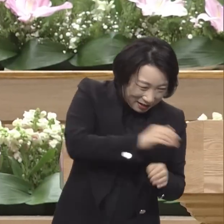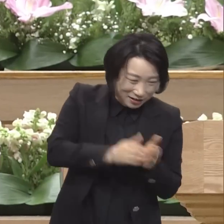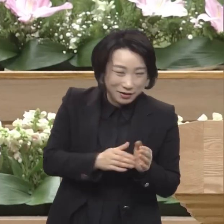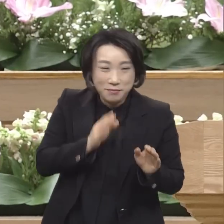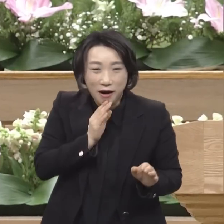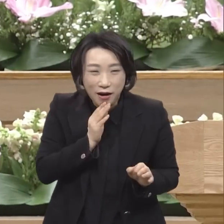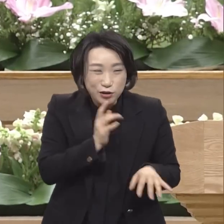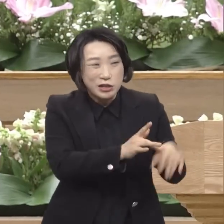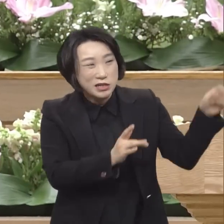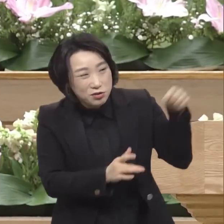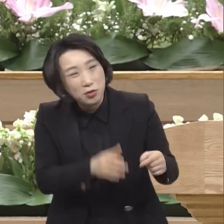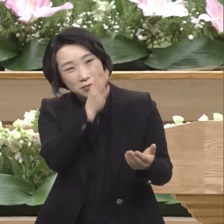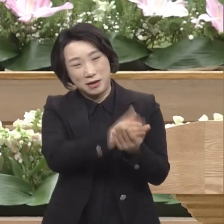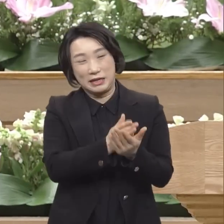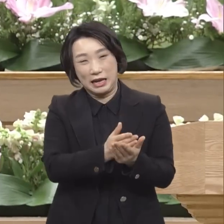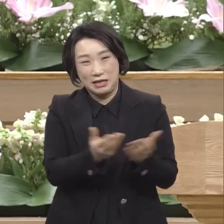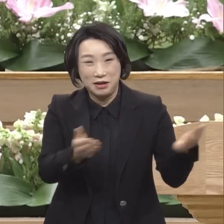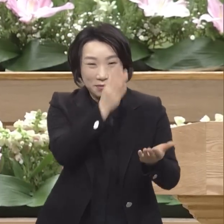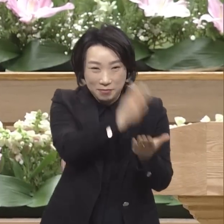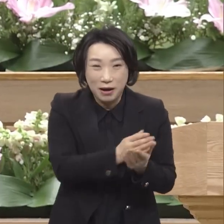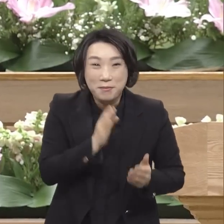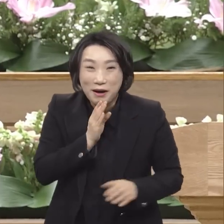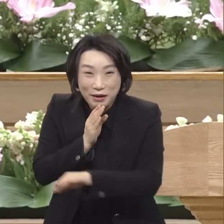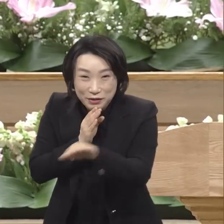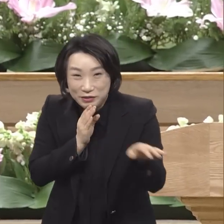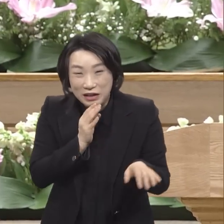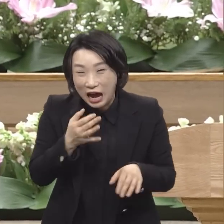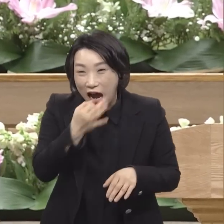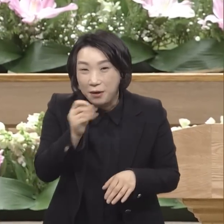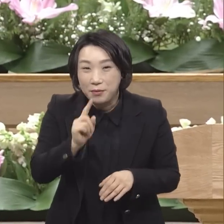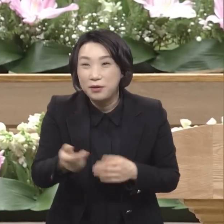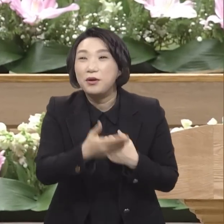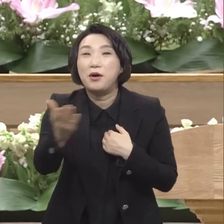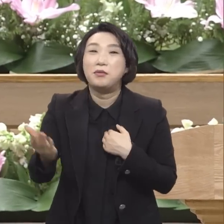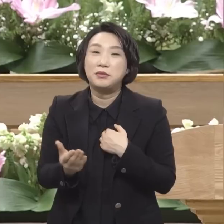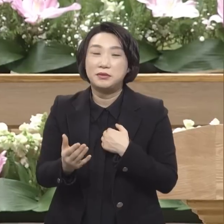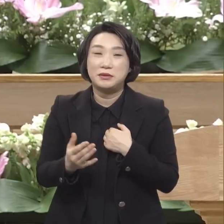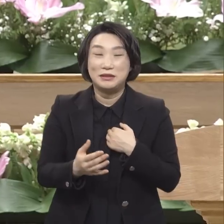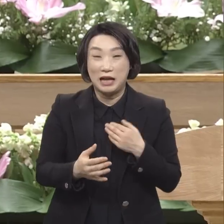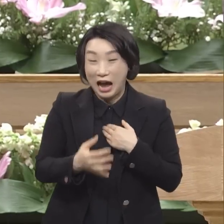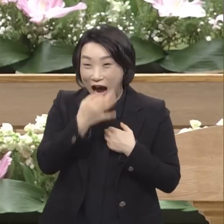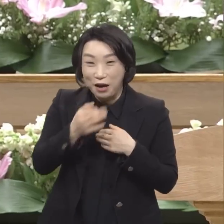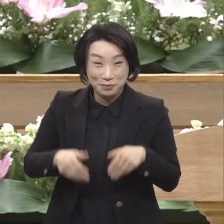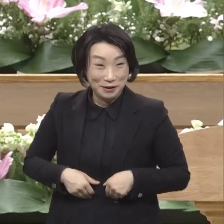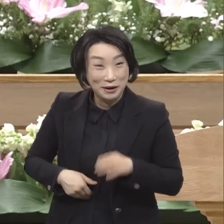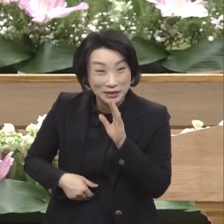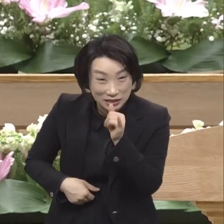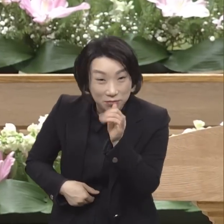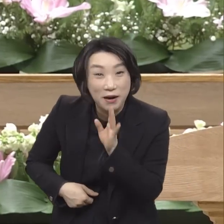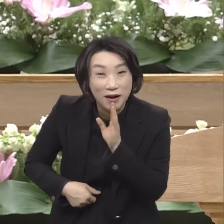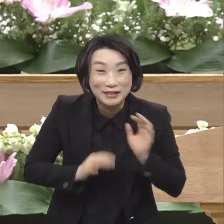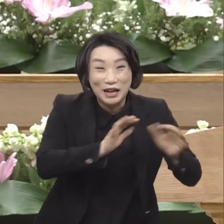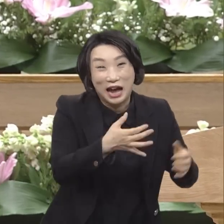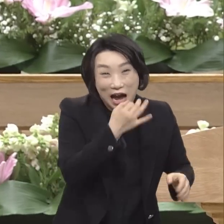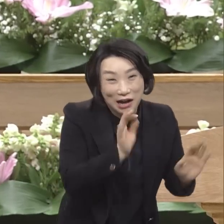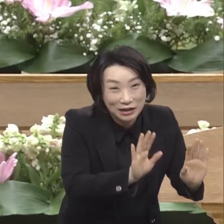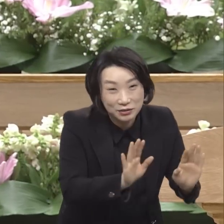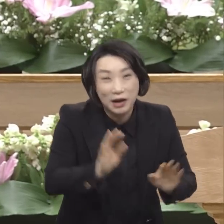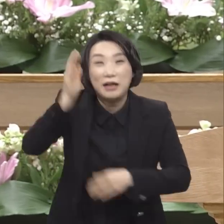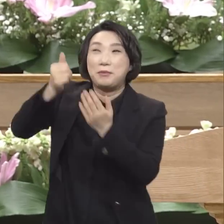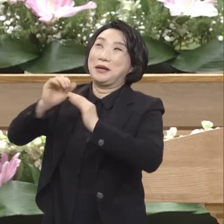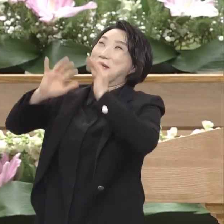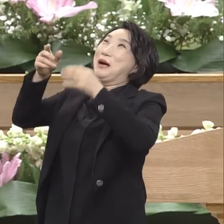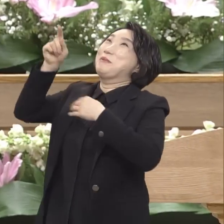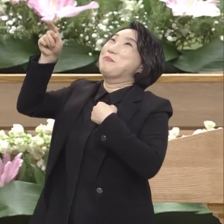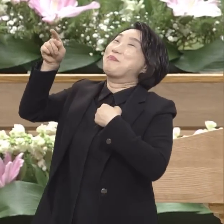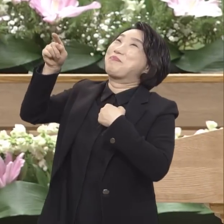이미 역사하지 않도록 오직 우리의 욕심은 있기는 있어야 되되 세상 욕심 말고